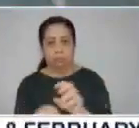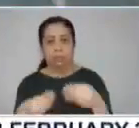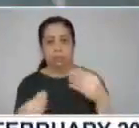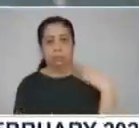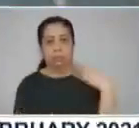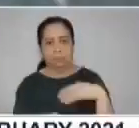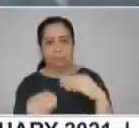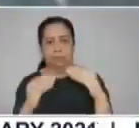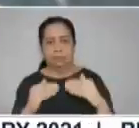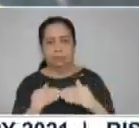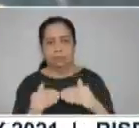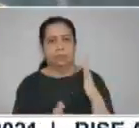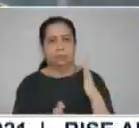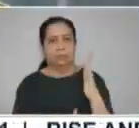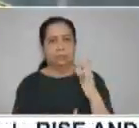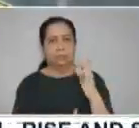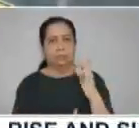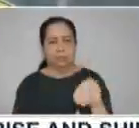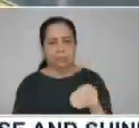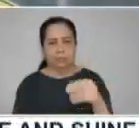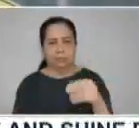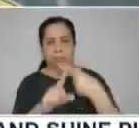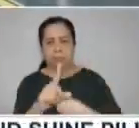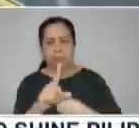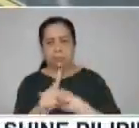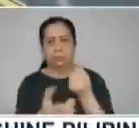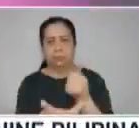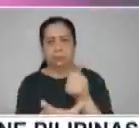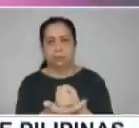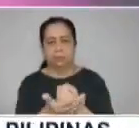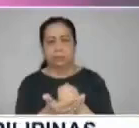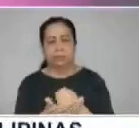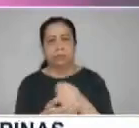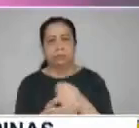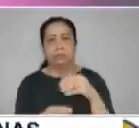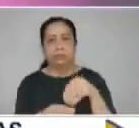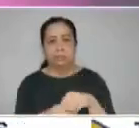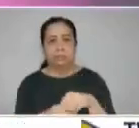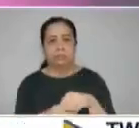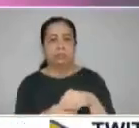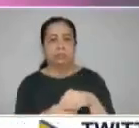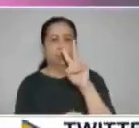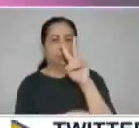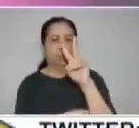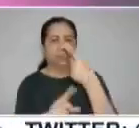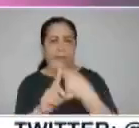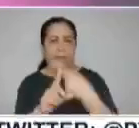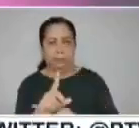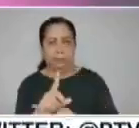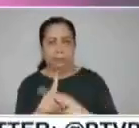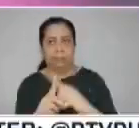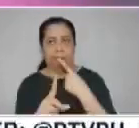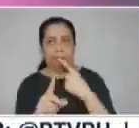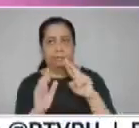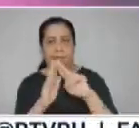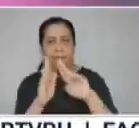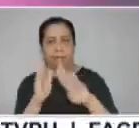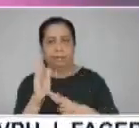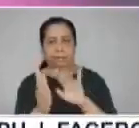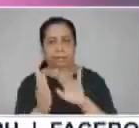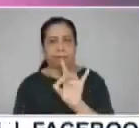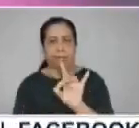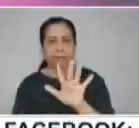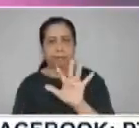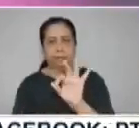May posibilidad na makakalaro sa darating na 2021 Vietnam Southeast Asian Games ang junior tennis ace ng Pilipinas na si Alex